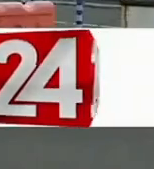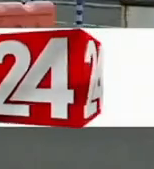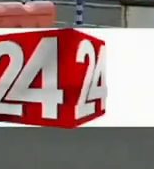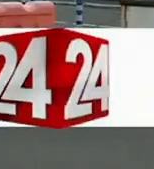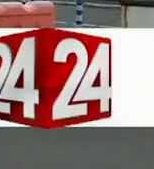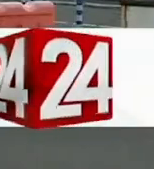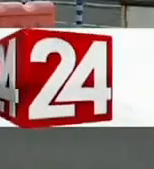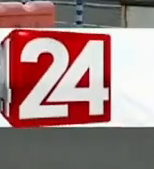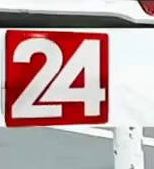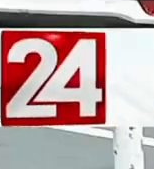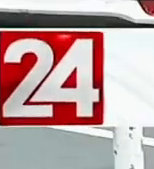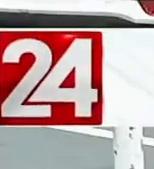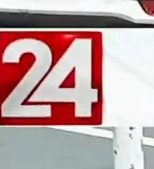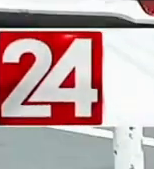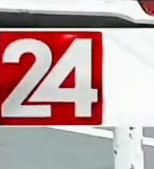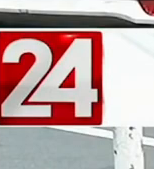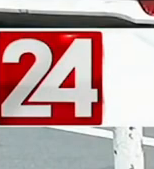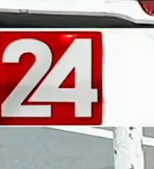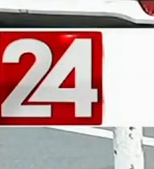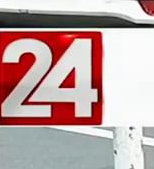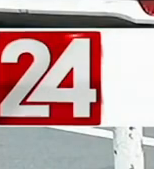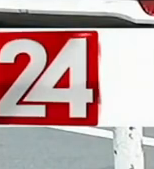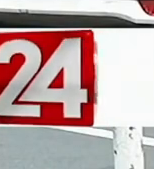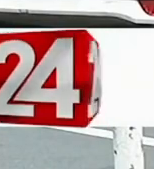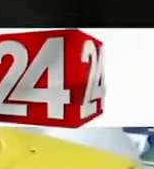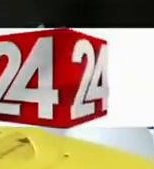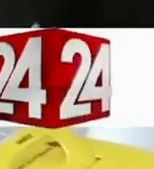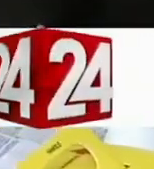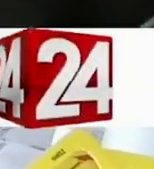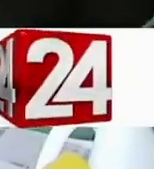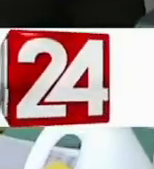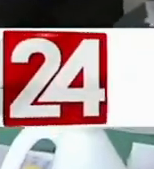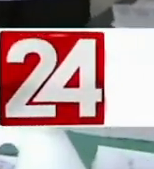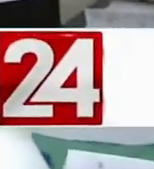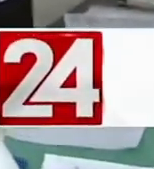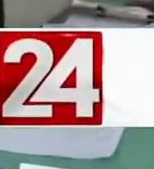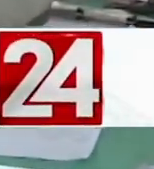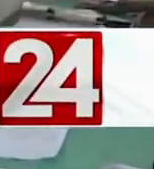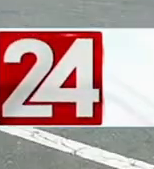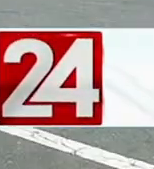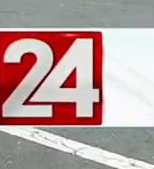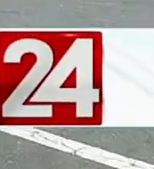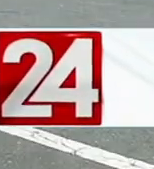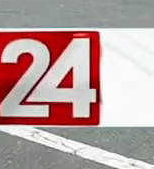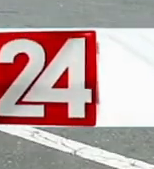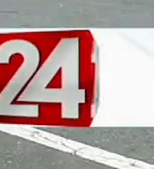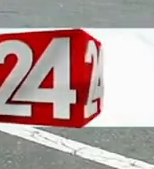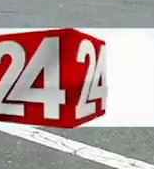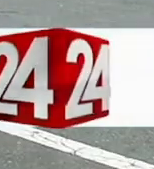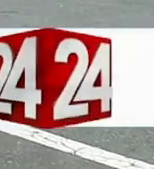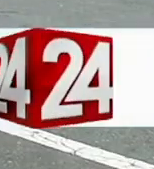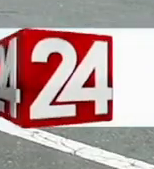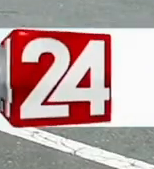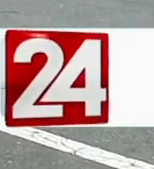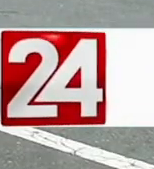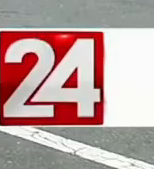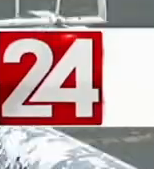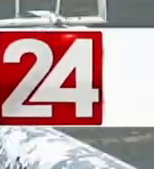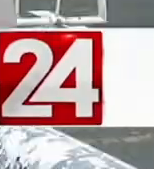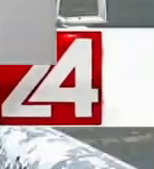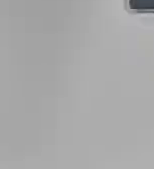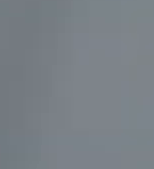Grandstand sa Maynila, isinara na. Mga magpapaturok pa lang e saan pwedeng pumunta para sa libreng bakuna.